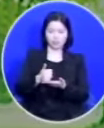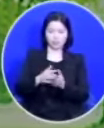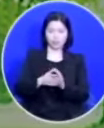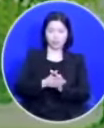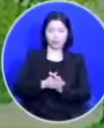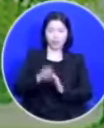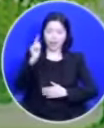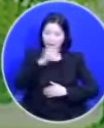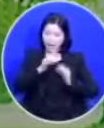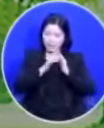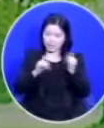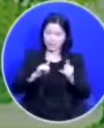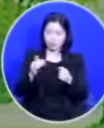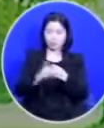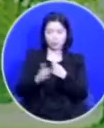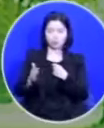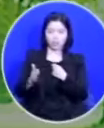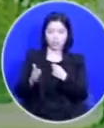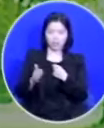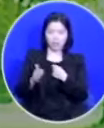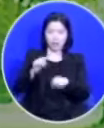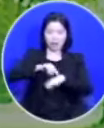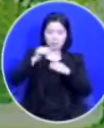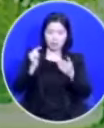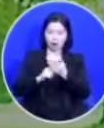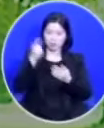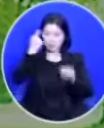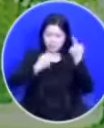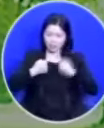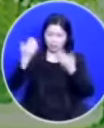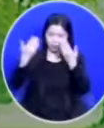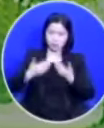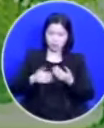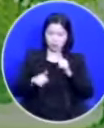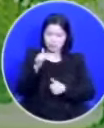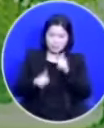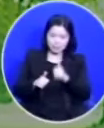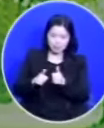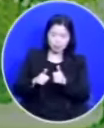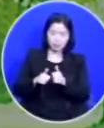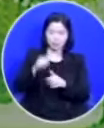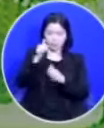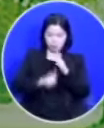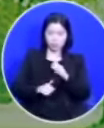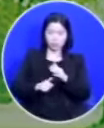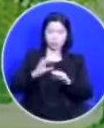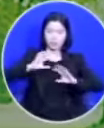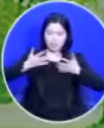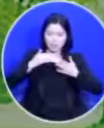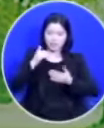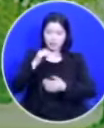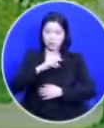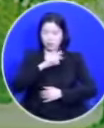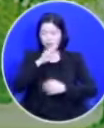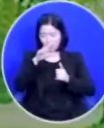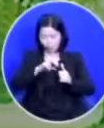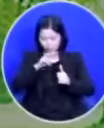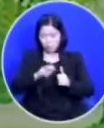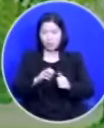악한 사람 때문에 마음에 그냥 상처받고 시험 들고 세상 원망하고